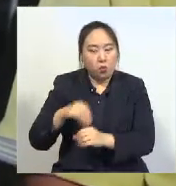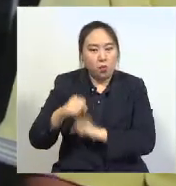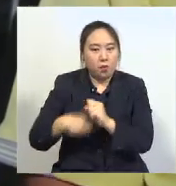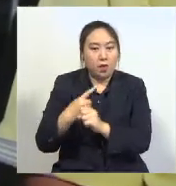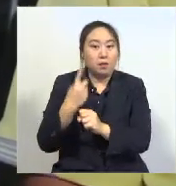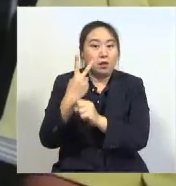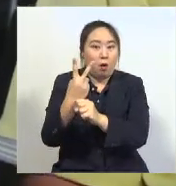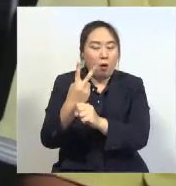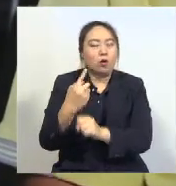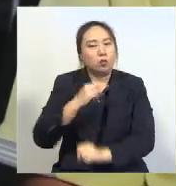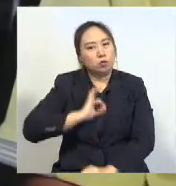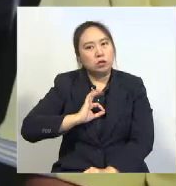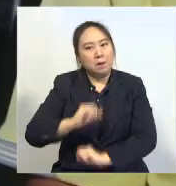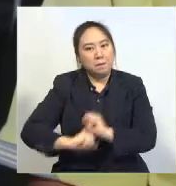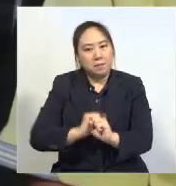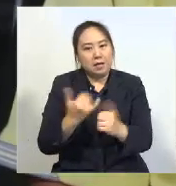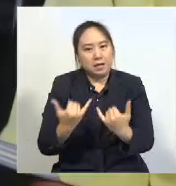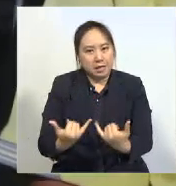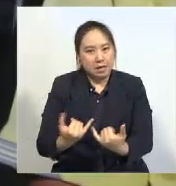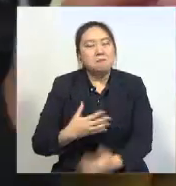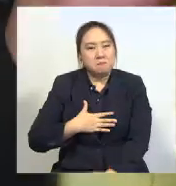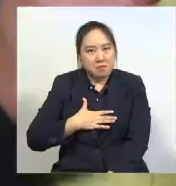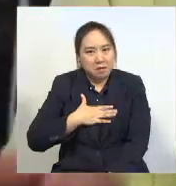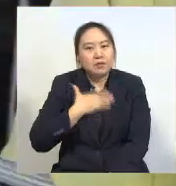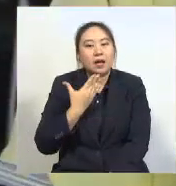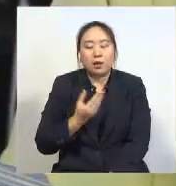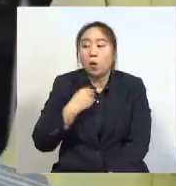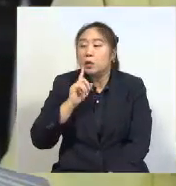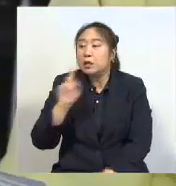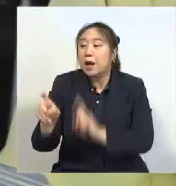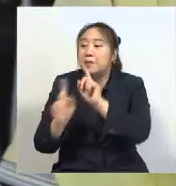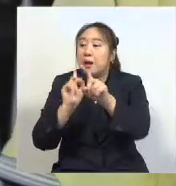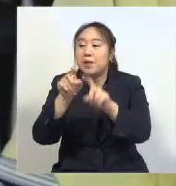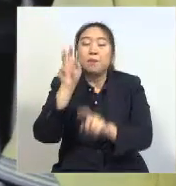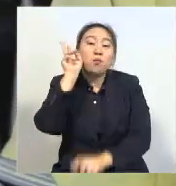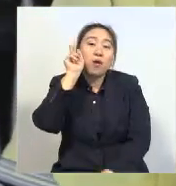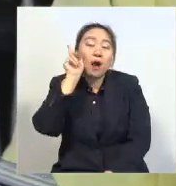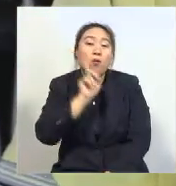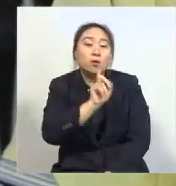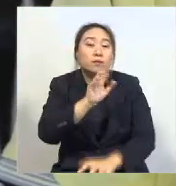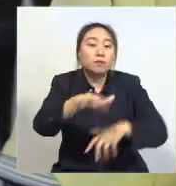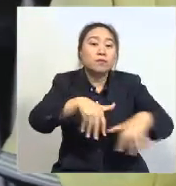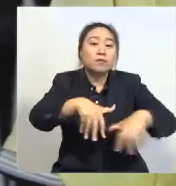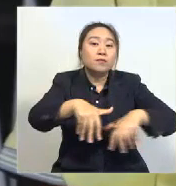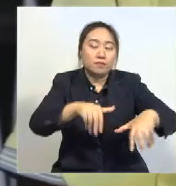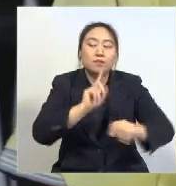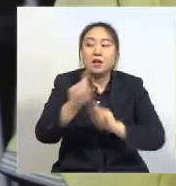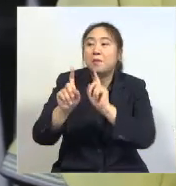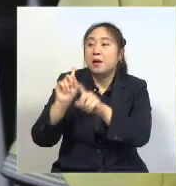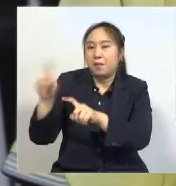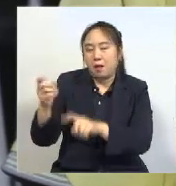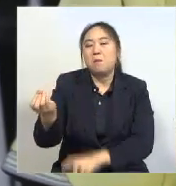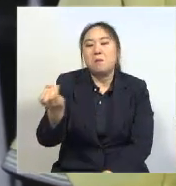าปีนี้เป็นปีที่แบบพี่ประทับใจลองถามพี่ๆสื่อมวลชนแล้วก็พี่น้องประชาชนที่เขามาเขาก็บอกว่